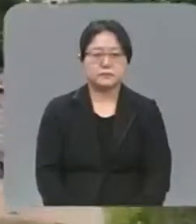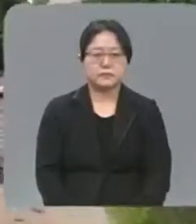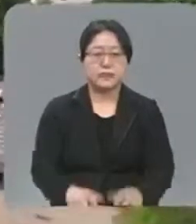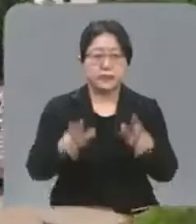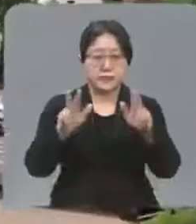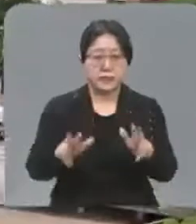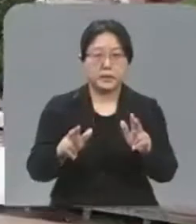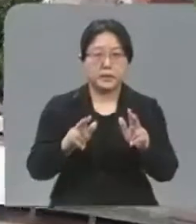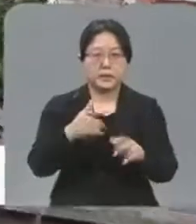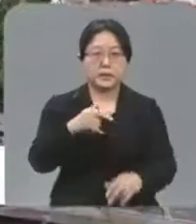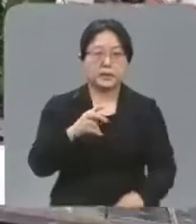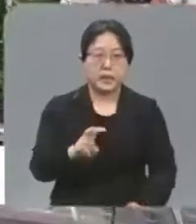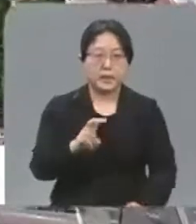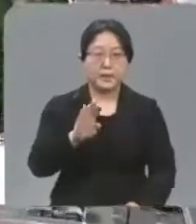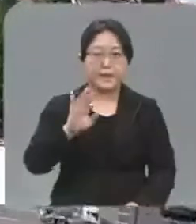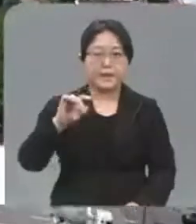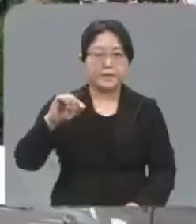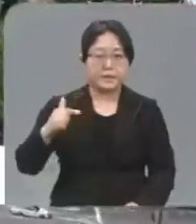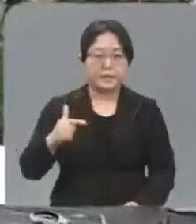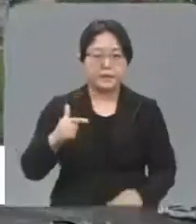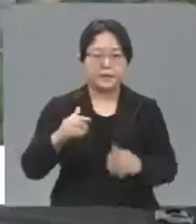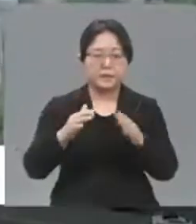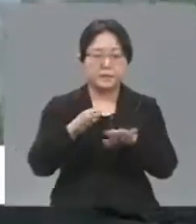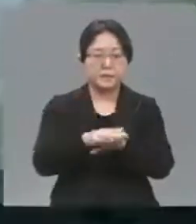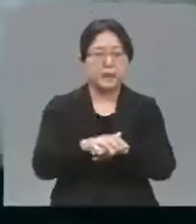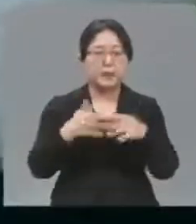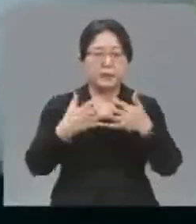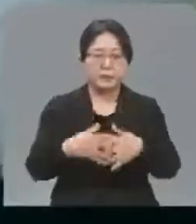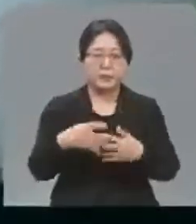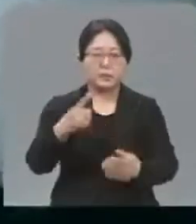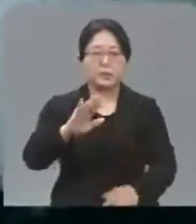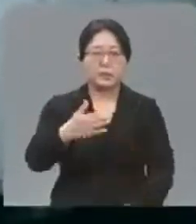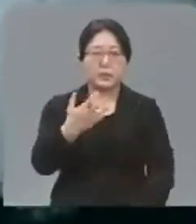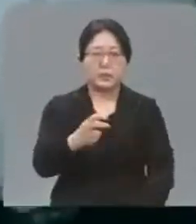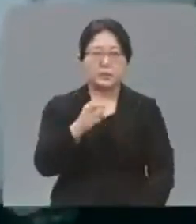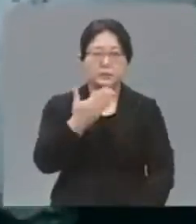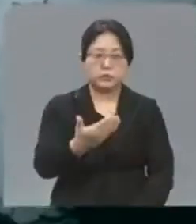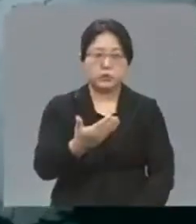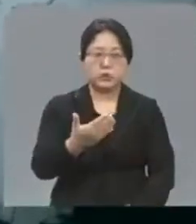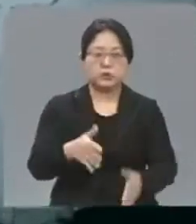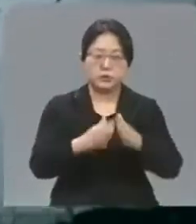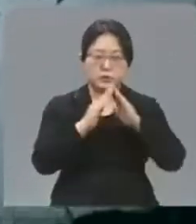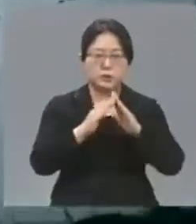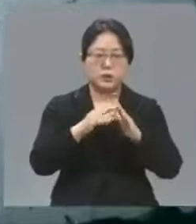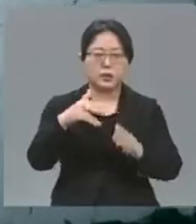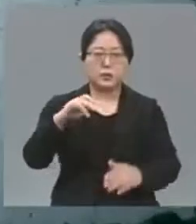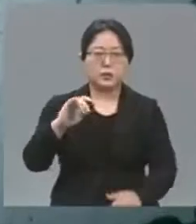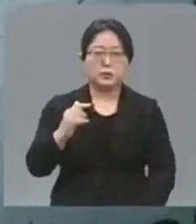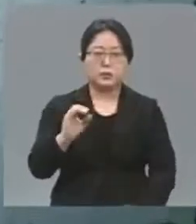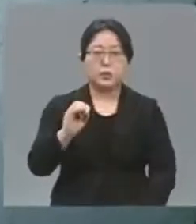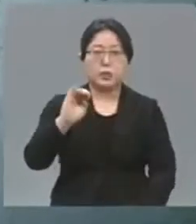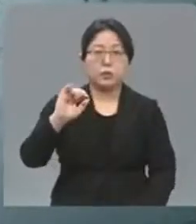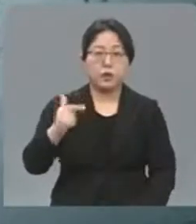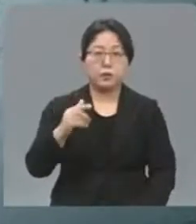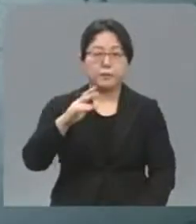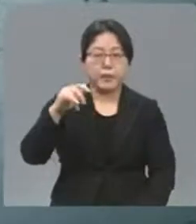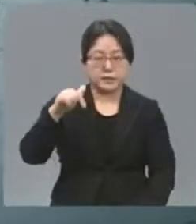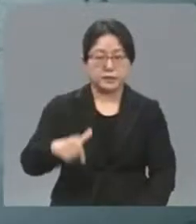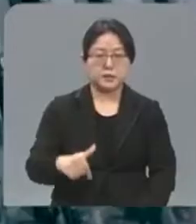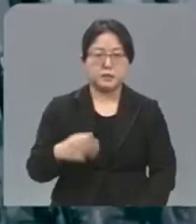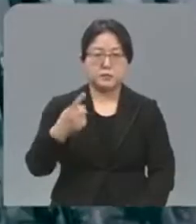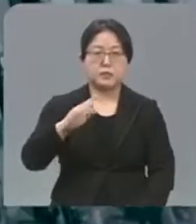지금의 전남 방직과 1심 방지기 1929년 만들어졌을 때 이름은 종양 방적 입니다 이후